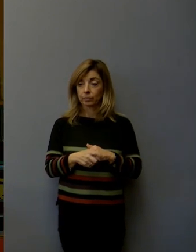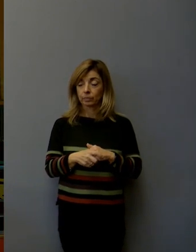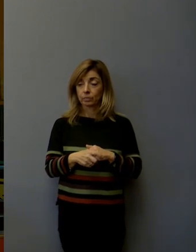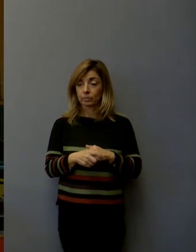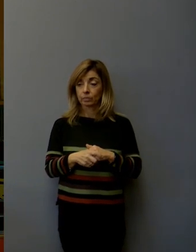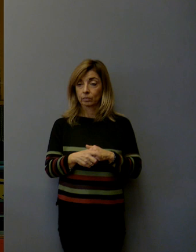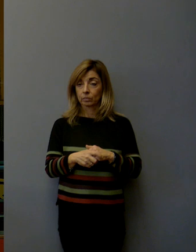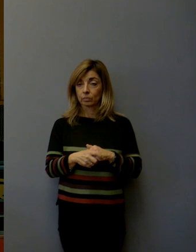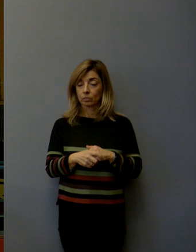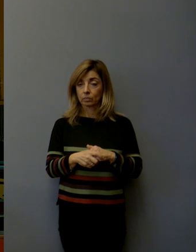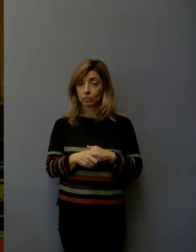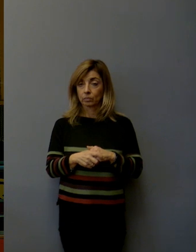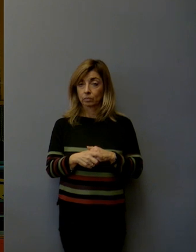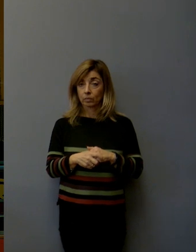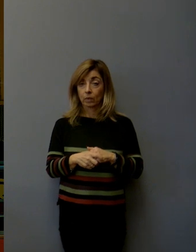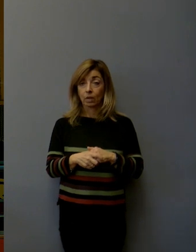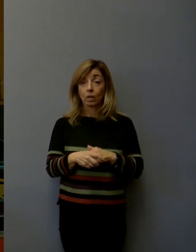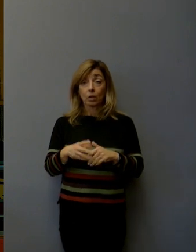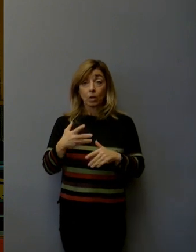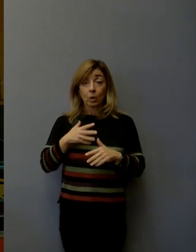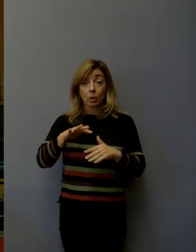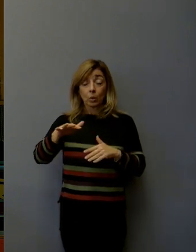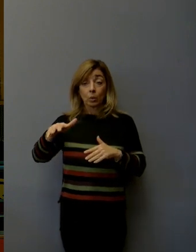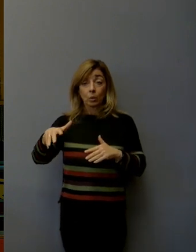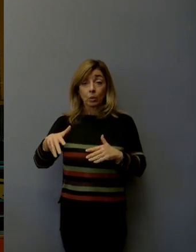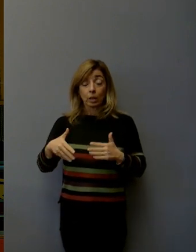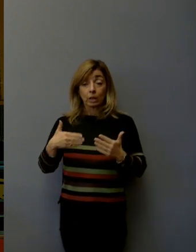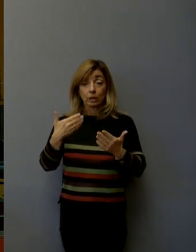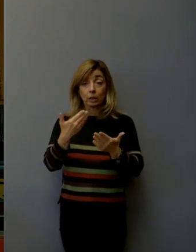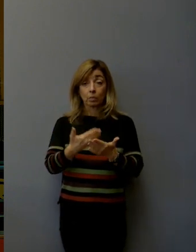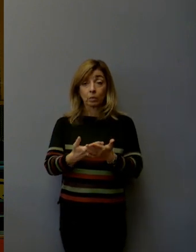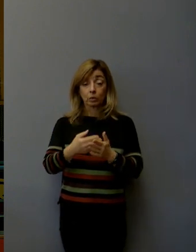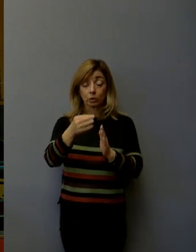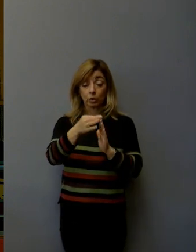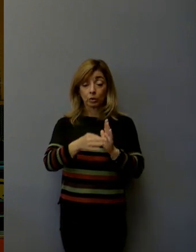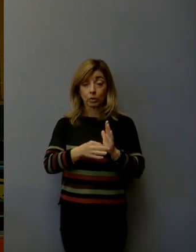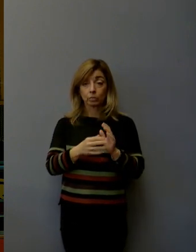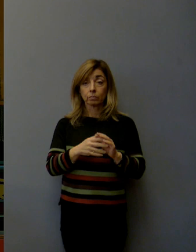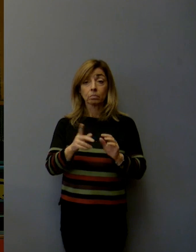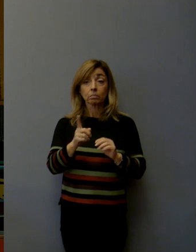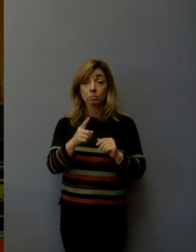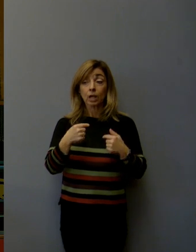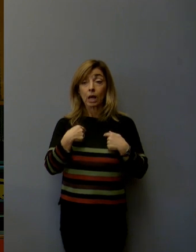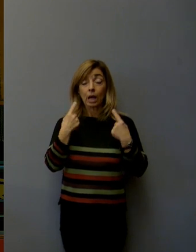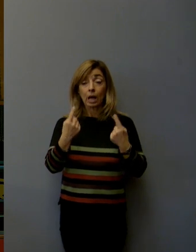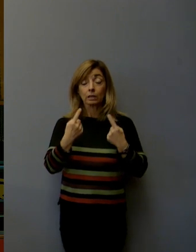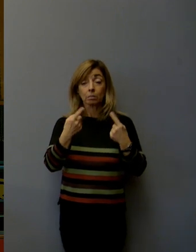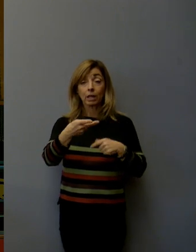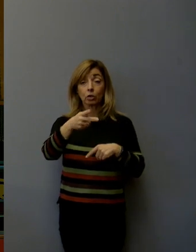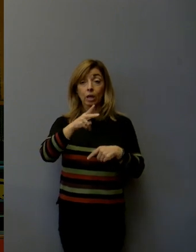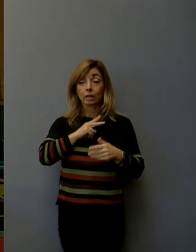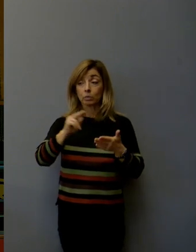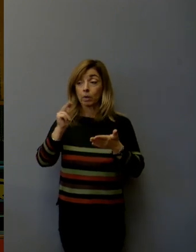Pandolfo c'è emozione d'ordine prego metto la risposta presidente della segreteria prego